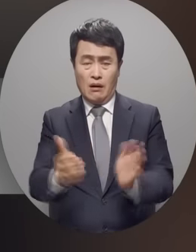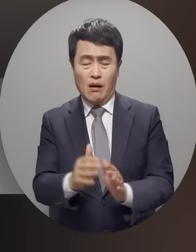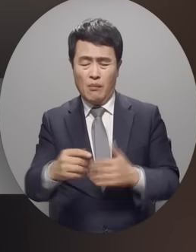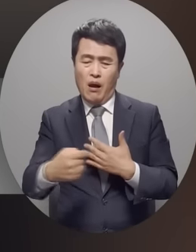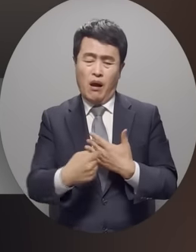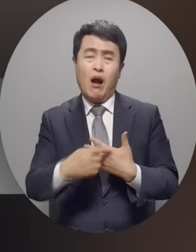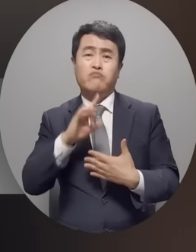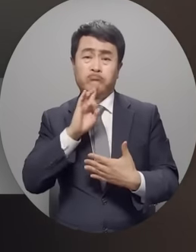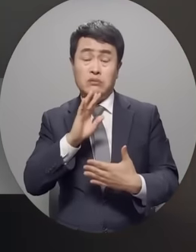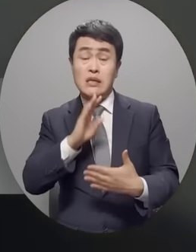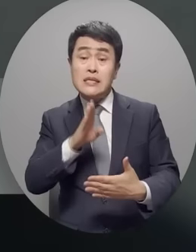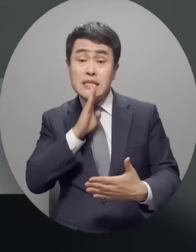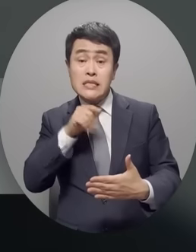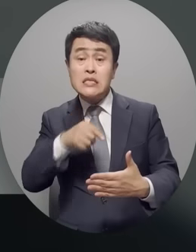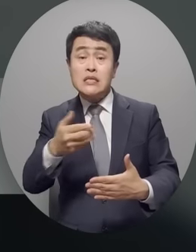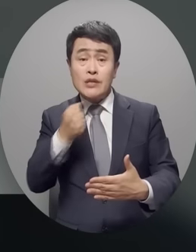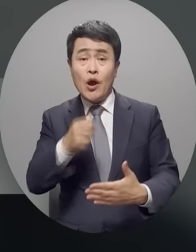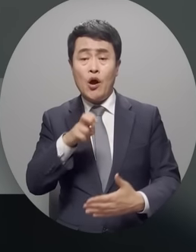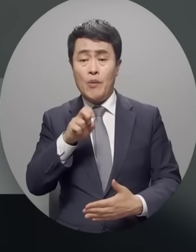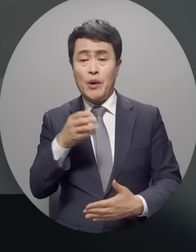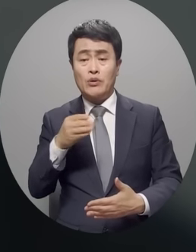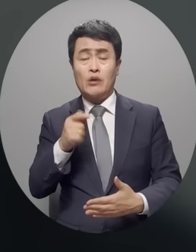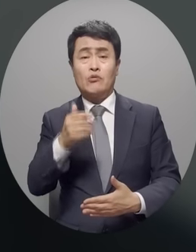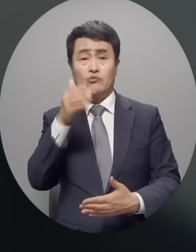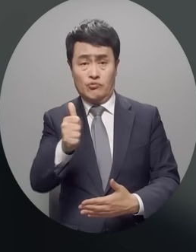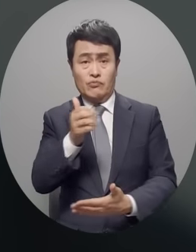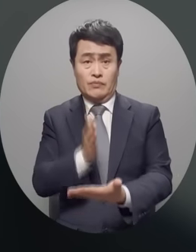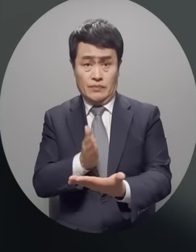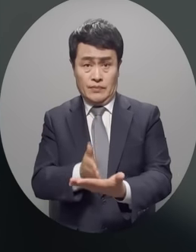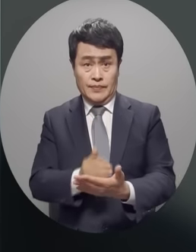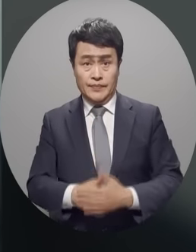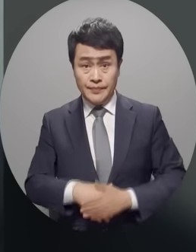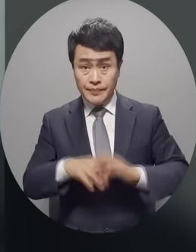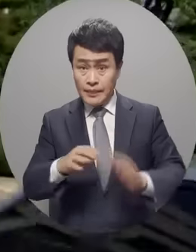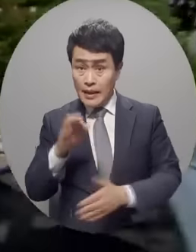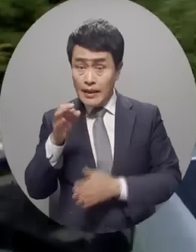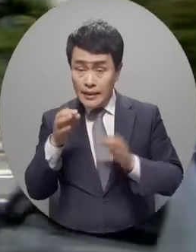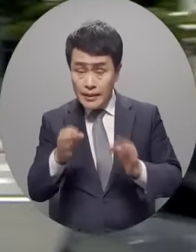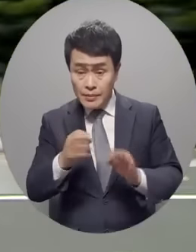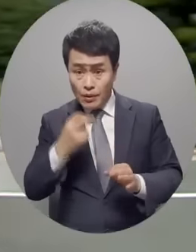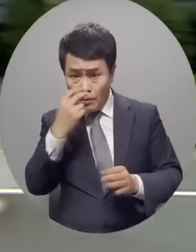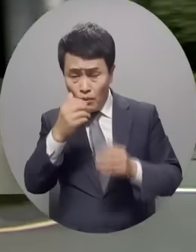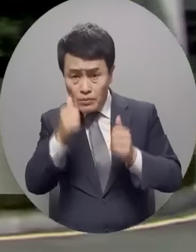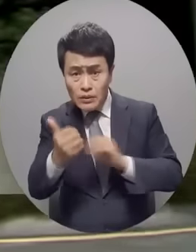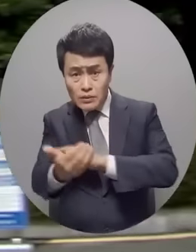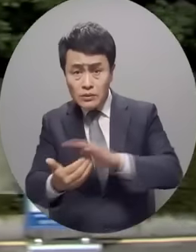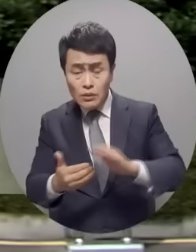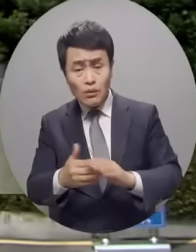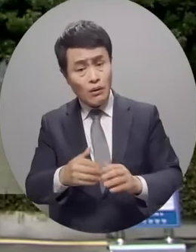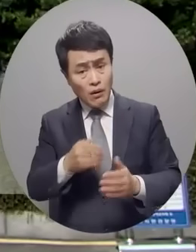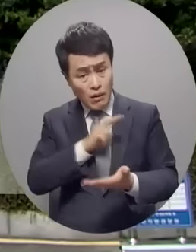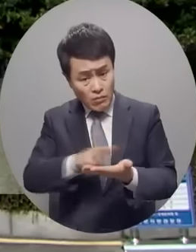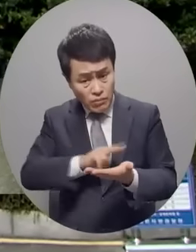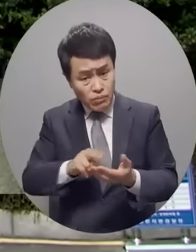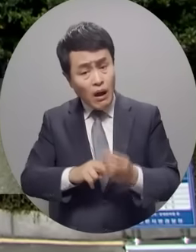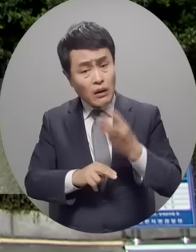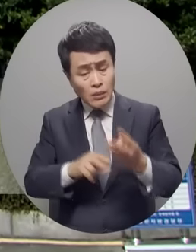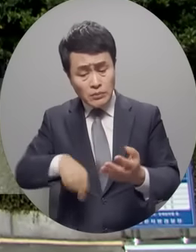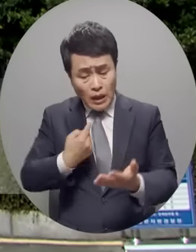사장이고 실소유주는 명태균 씨라고 주장해왔습니다. 김 씨는 검찰 조사에 앞서 30쪽 분량의